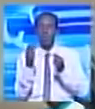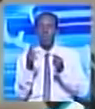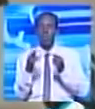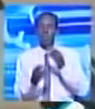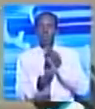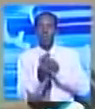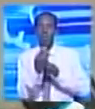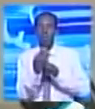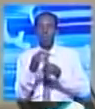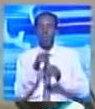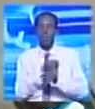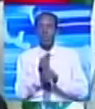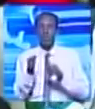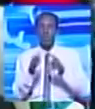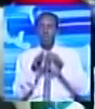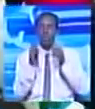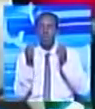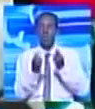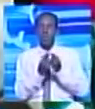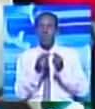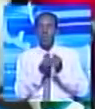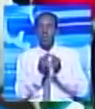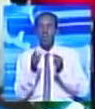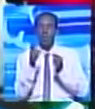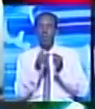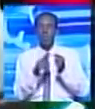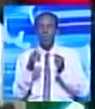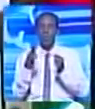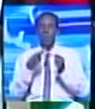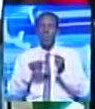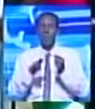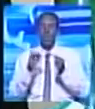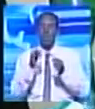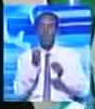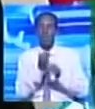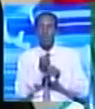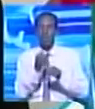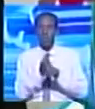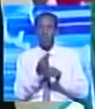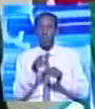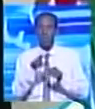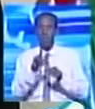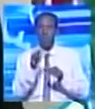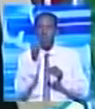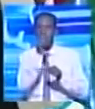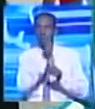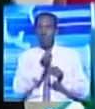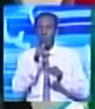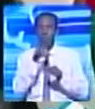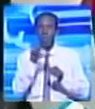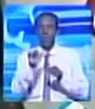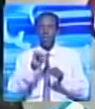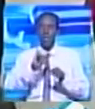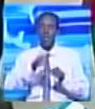matin, donc, afin d'effectuer un stage de formation adapté à leur métier. Pendant une semaine, les entraîneurs